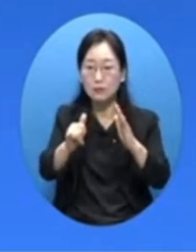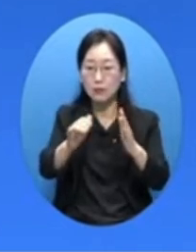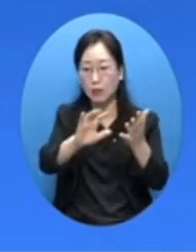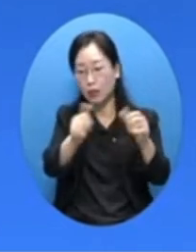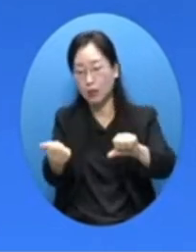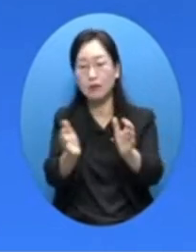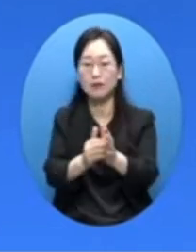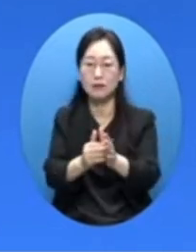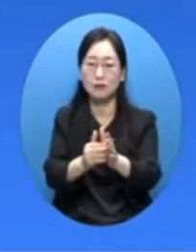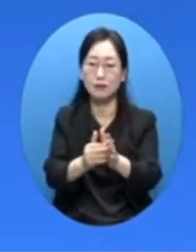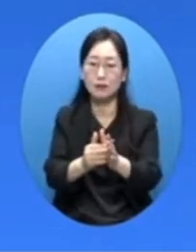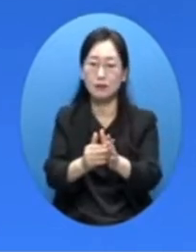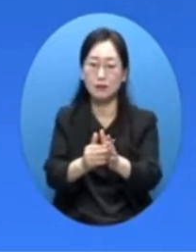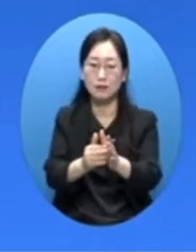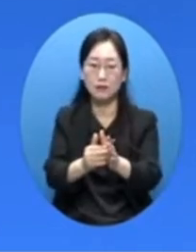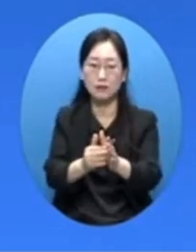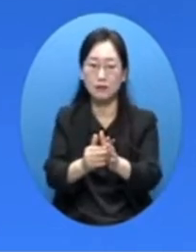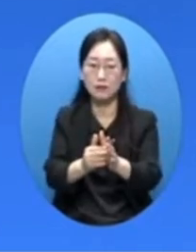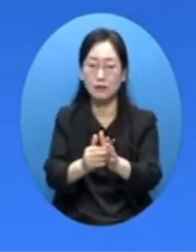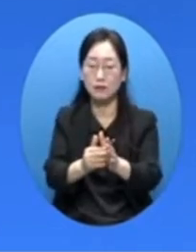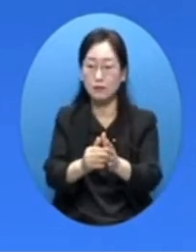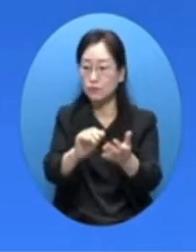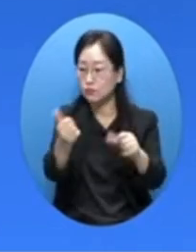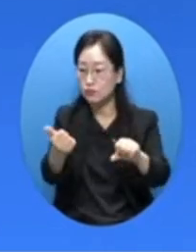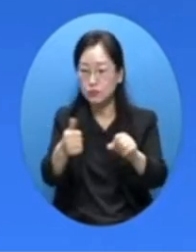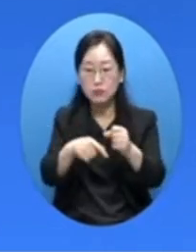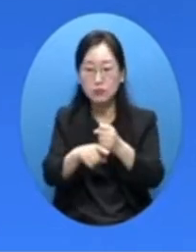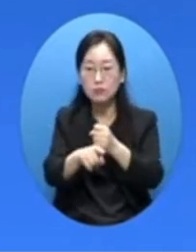죽었는데 어떻게 죽었는지